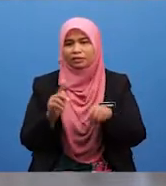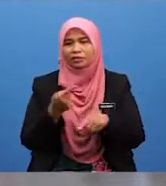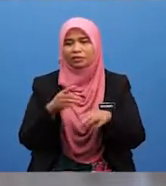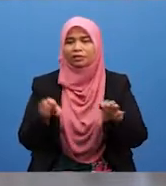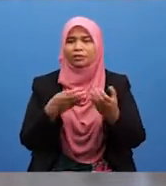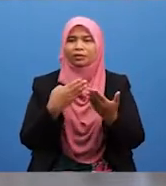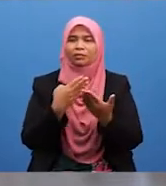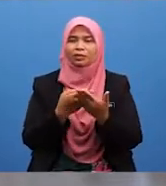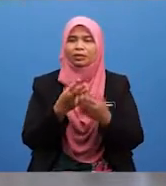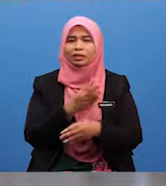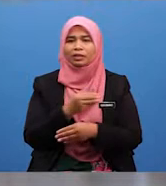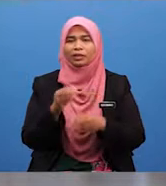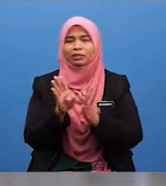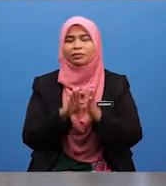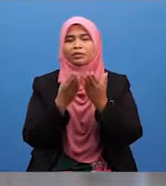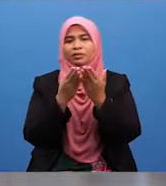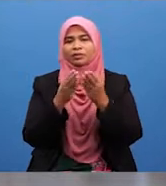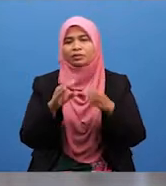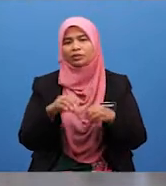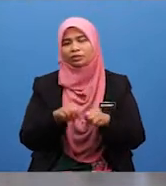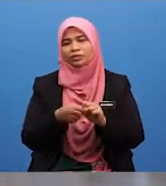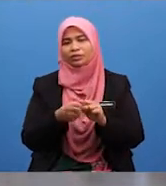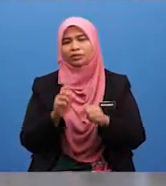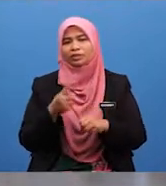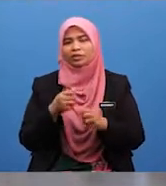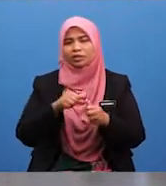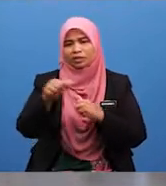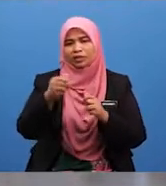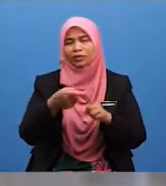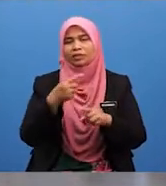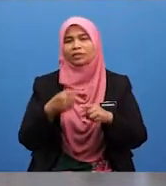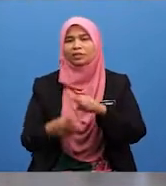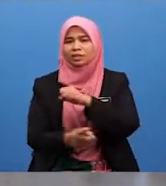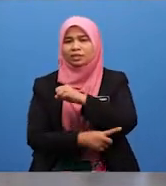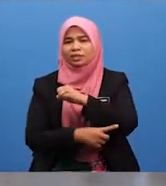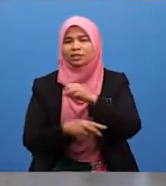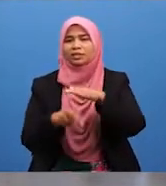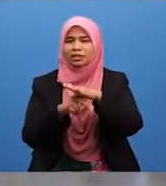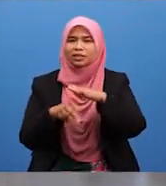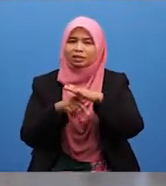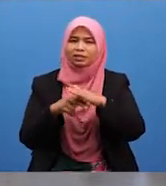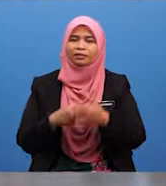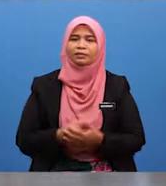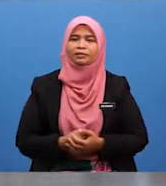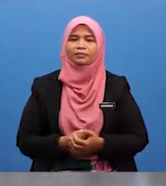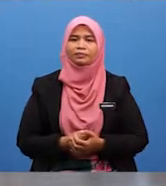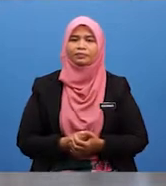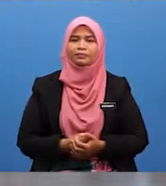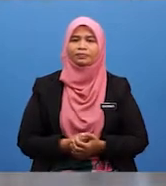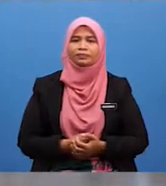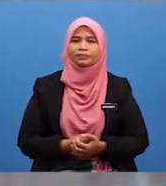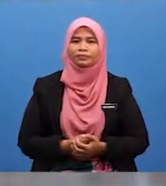berdoa. Semoga kita dijauhkan dari azab api neraka. Amin ya Rabbal Alamin.